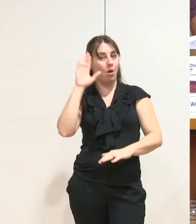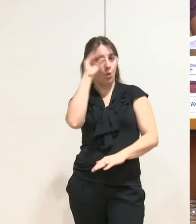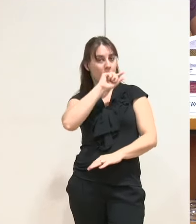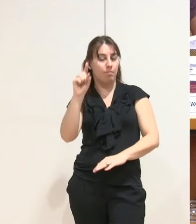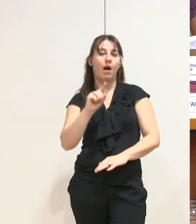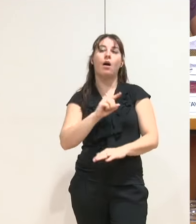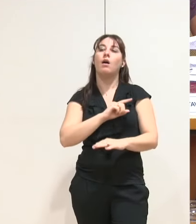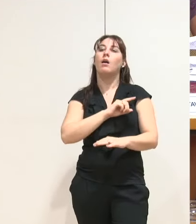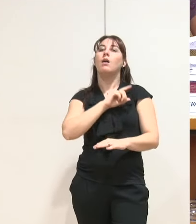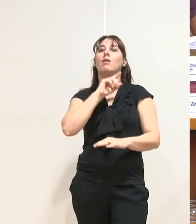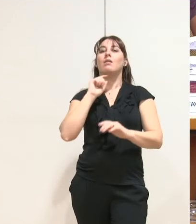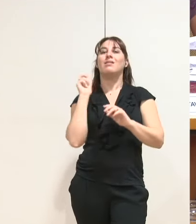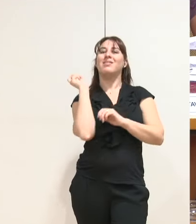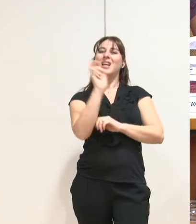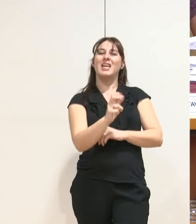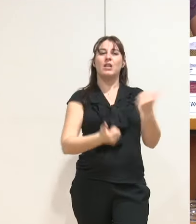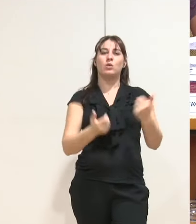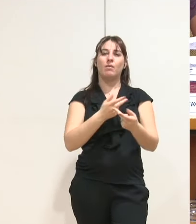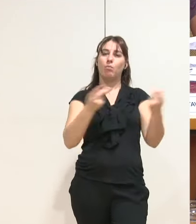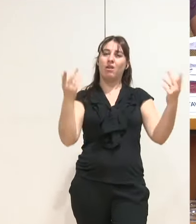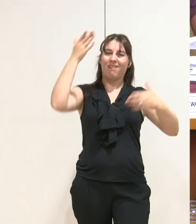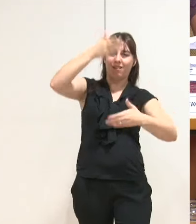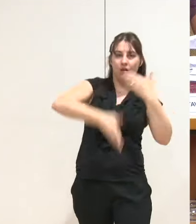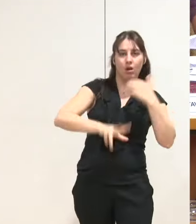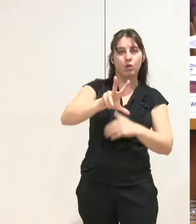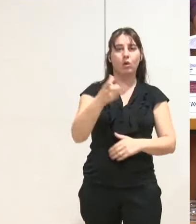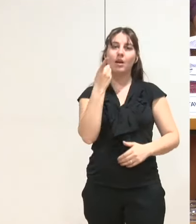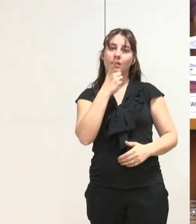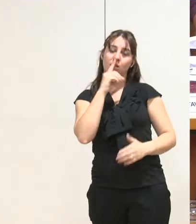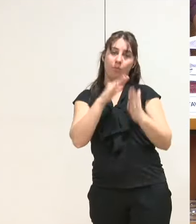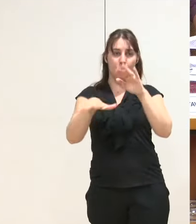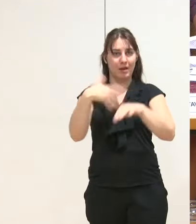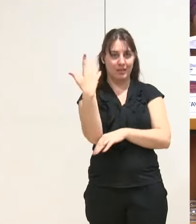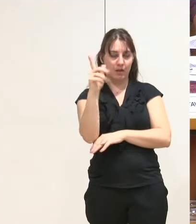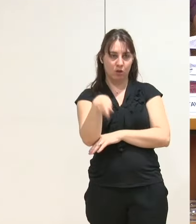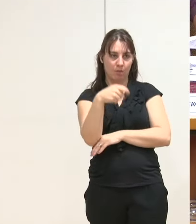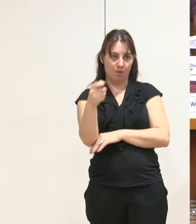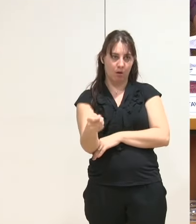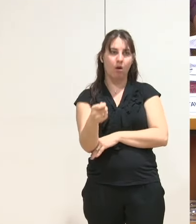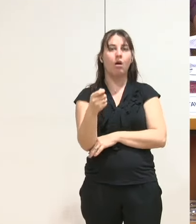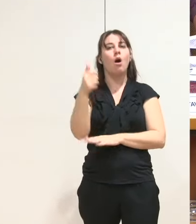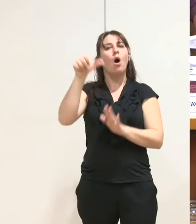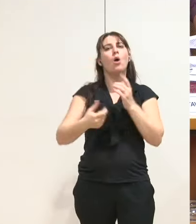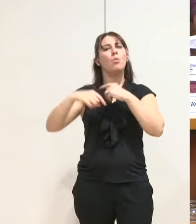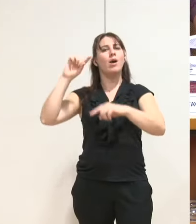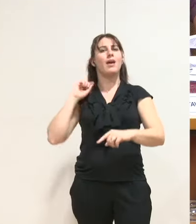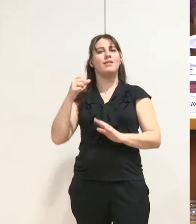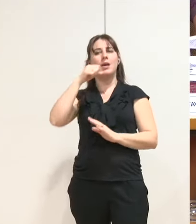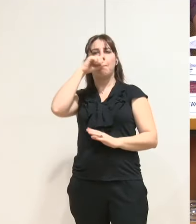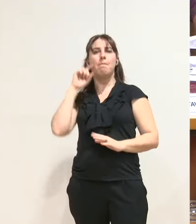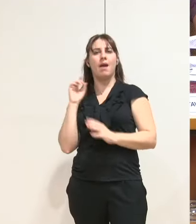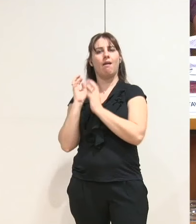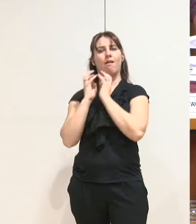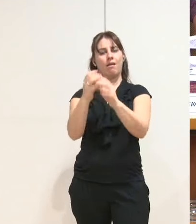délégation de service public actuel au 31 décembre 2015 le mois dernier le conseil municipal a lancé la nouvelle